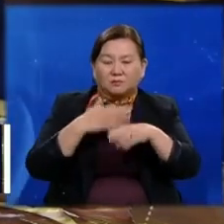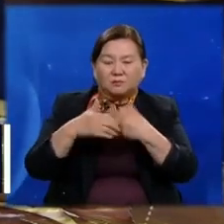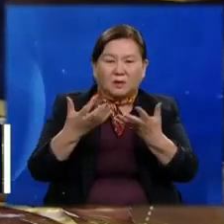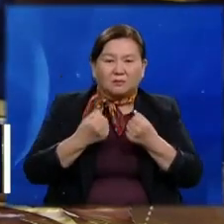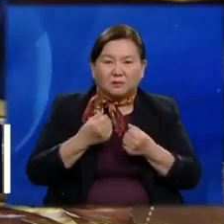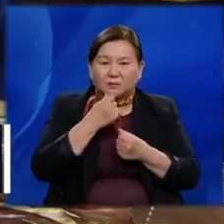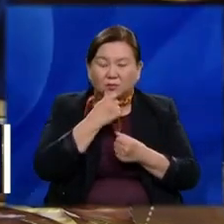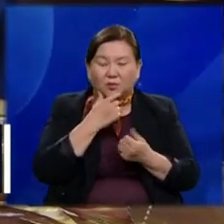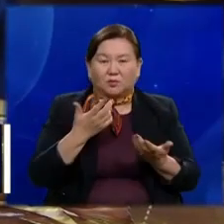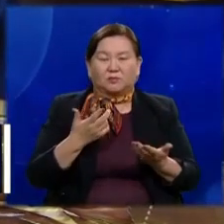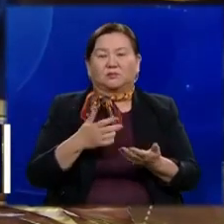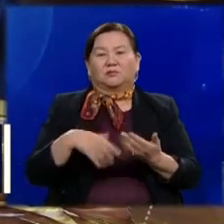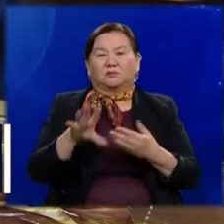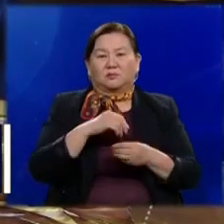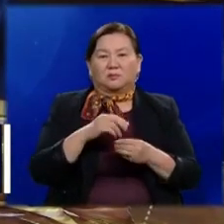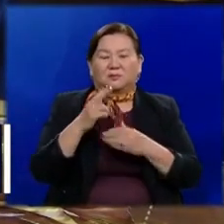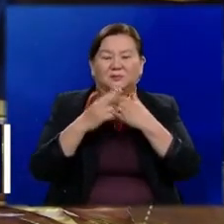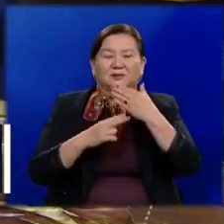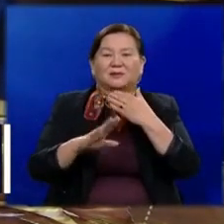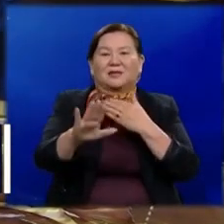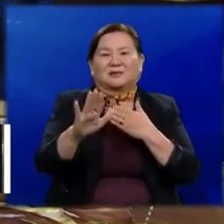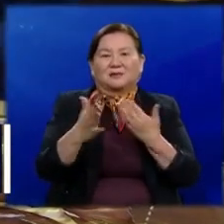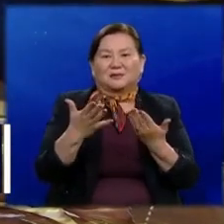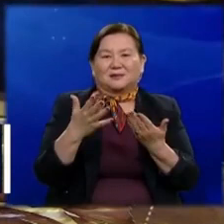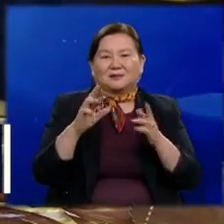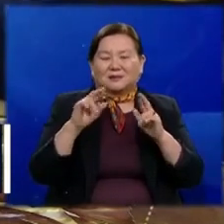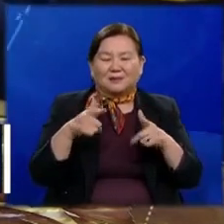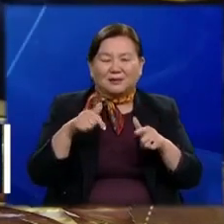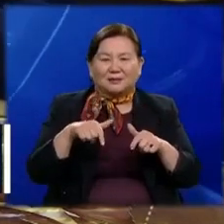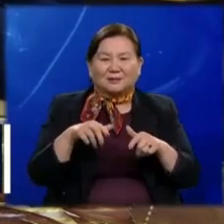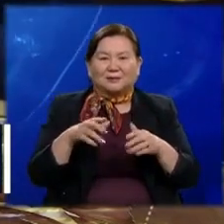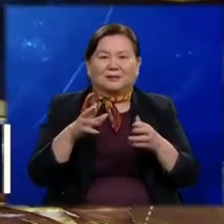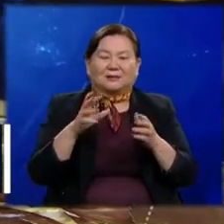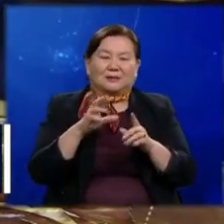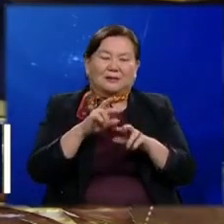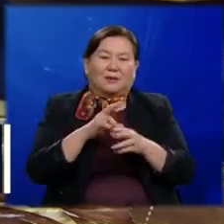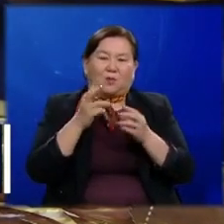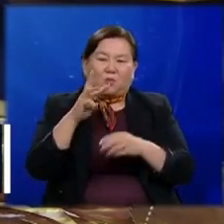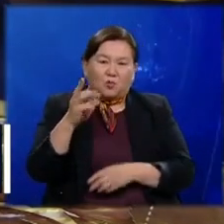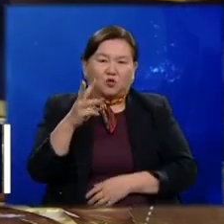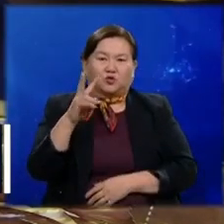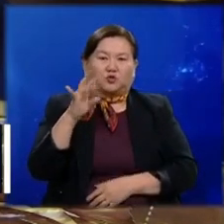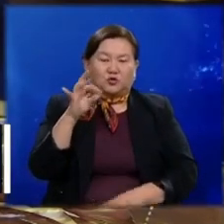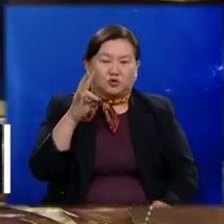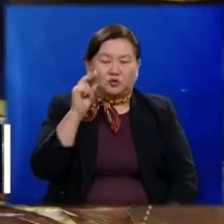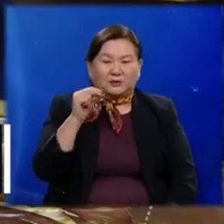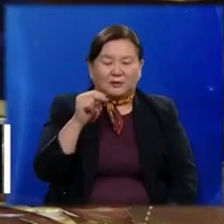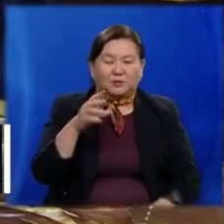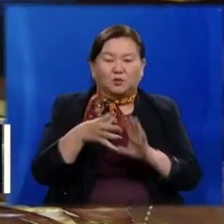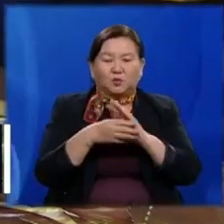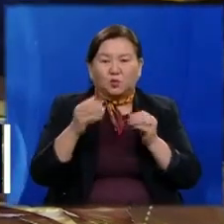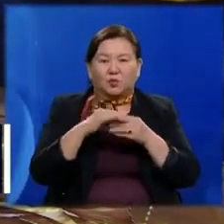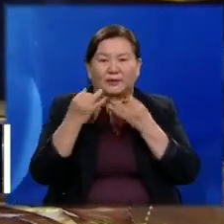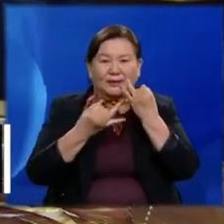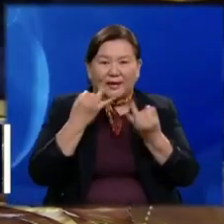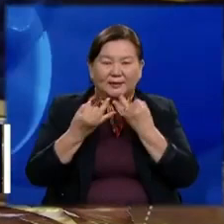бол эдрээс цаашаа яг тэр язур мөн чанараар бид нарт ойлгуулж энийг түүхийн ярьж өг, энийг